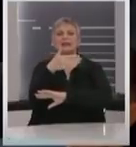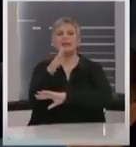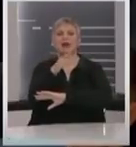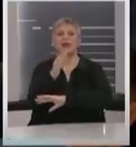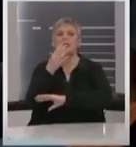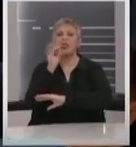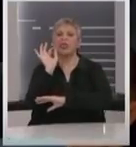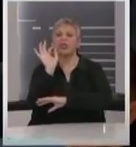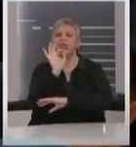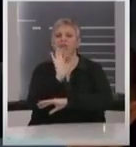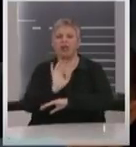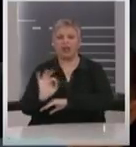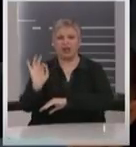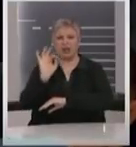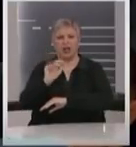χρυσαυγίτες δεν λέει τίποτε.